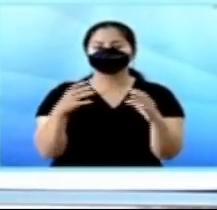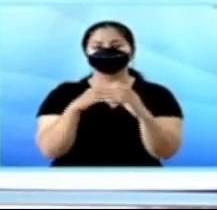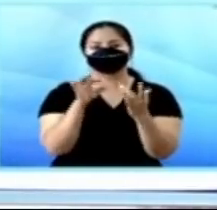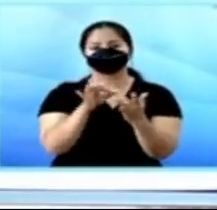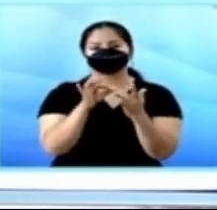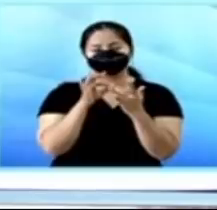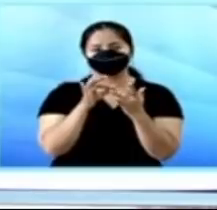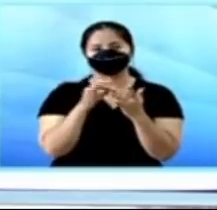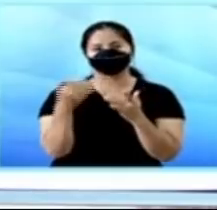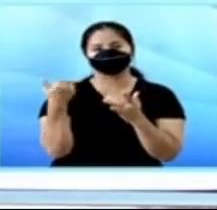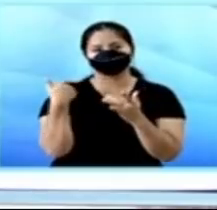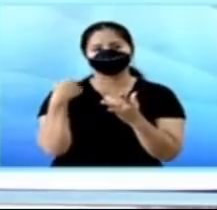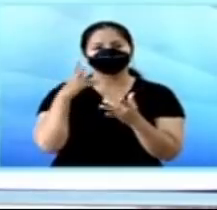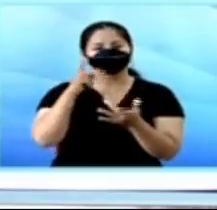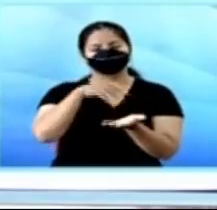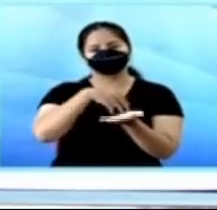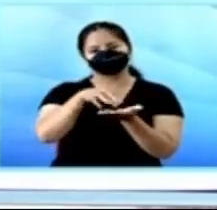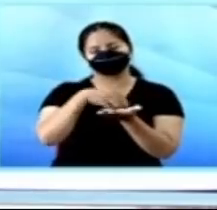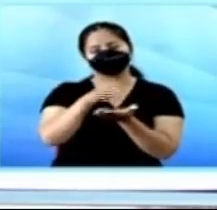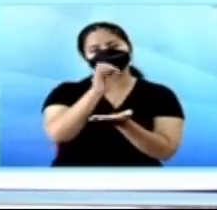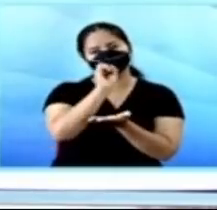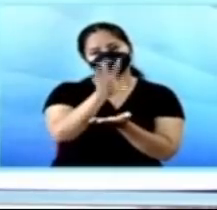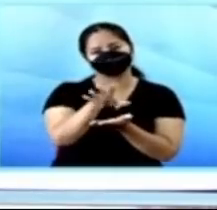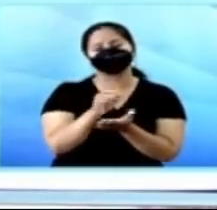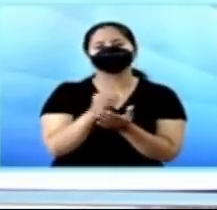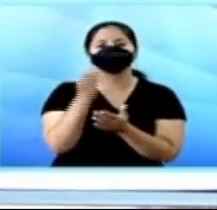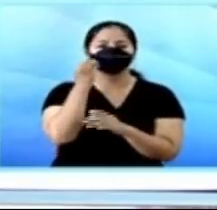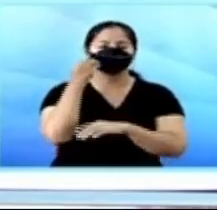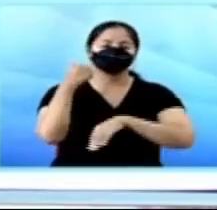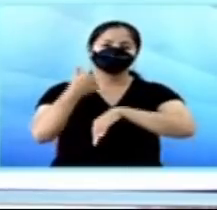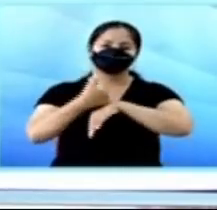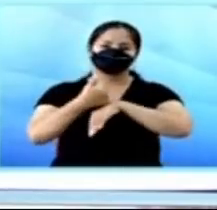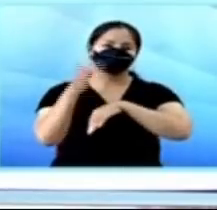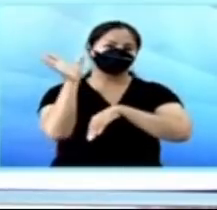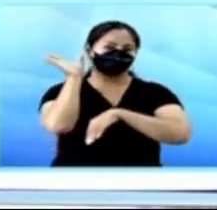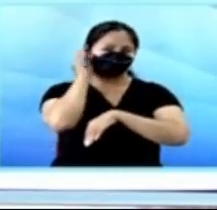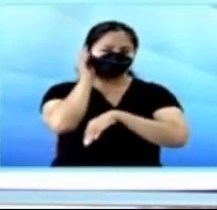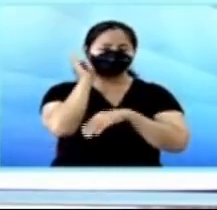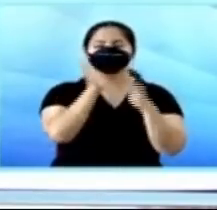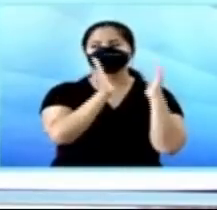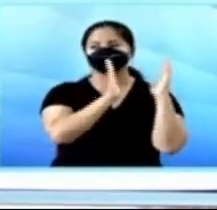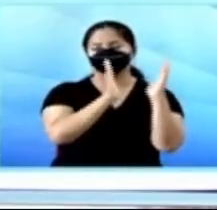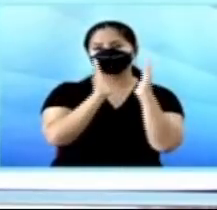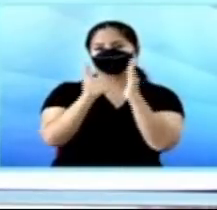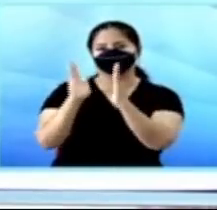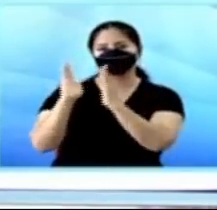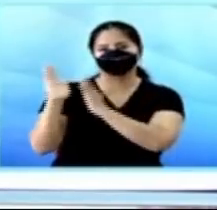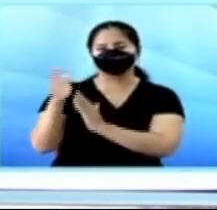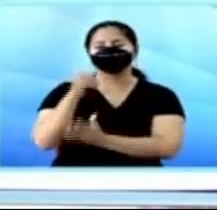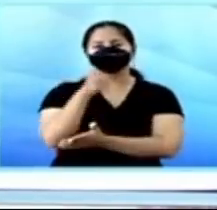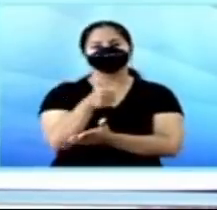ได้จะได้แจ้งให้ทางคณะบ้านได้รับทราบเป็นแต่ละระยะ